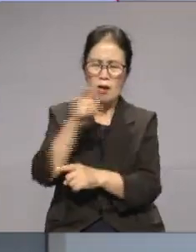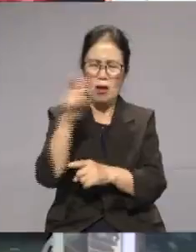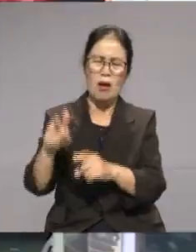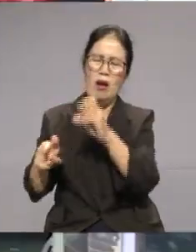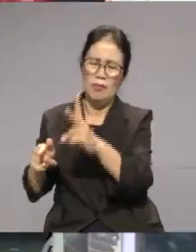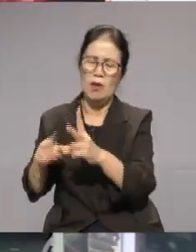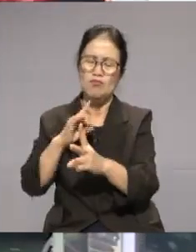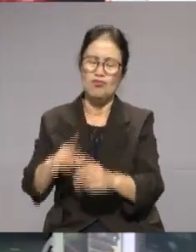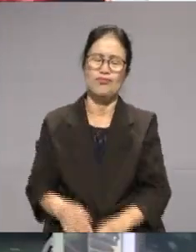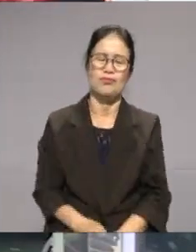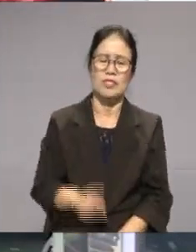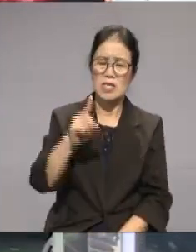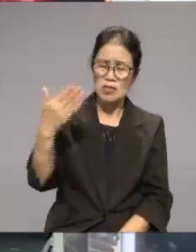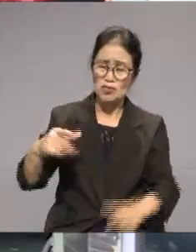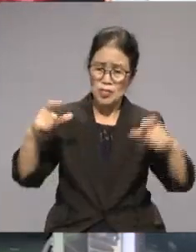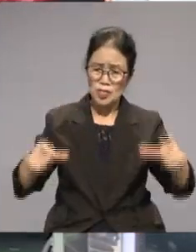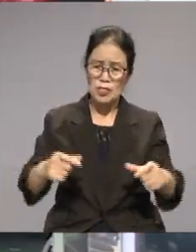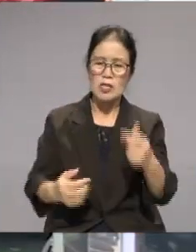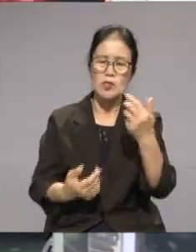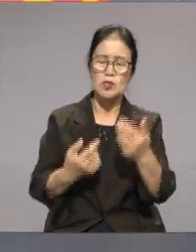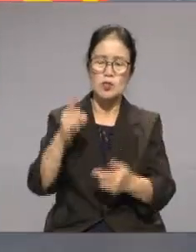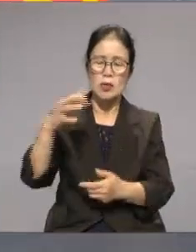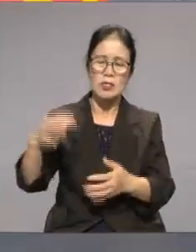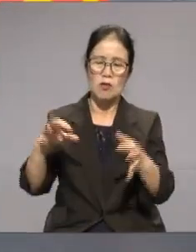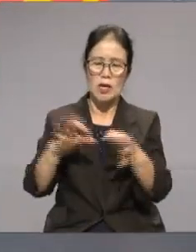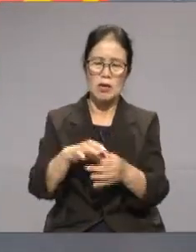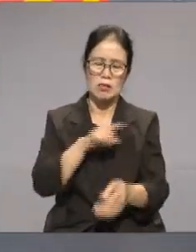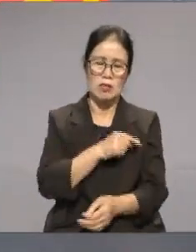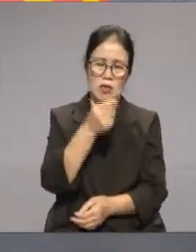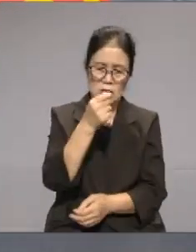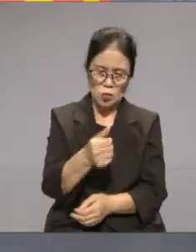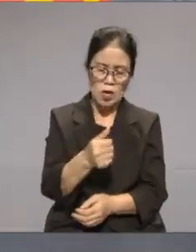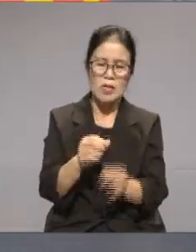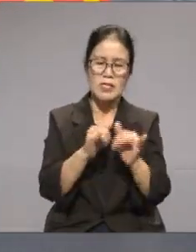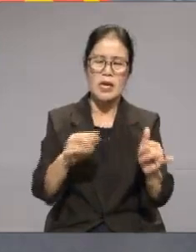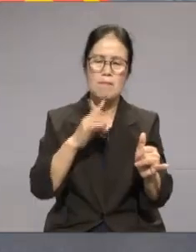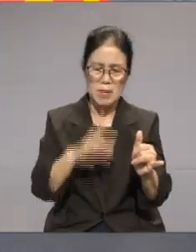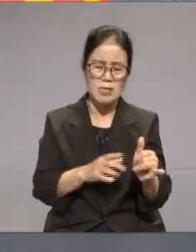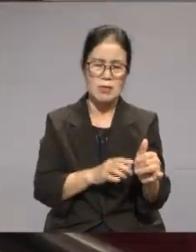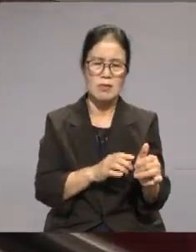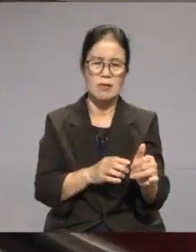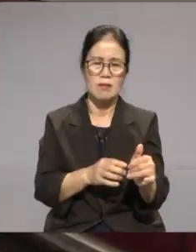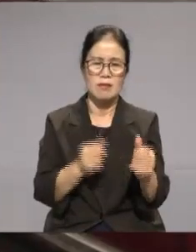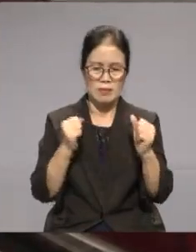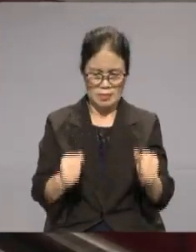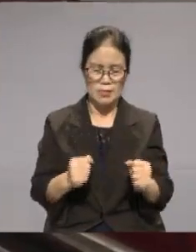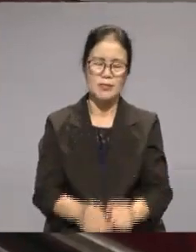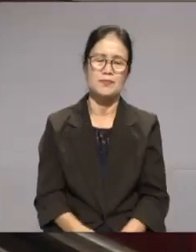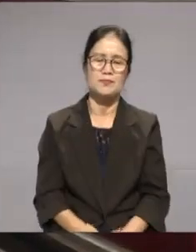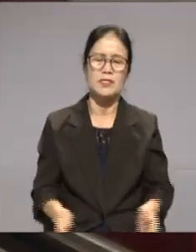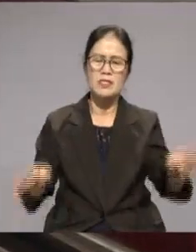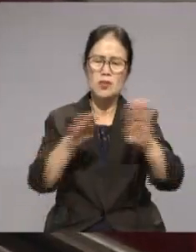때문입니다. 119 지역대란 소방서가 관할하는 최하 단위로 최소한의 인력만 배치돼 있습니다.